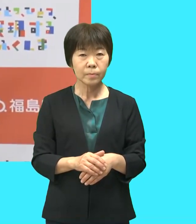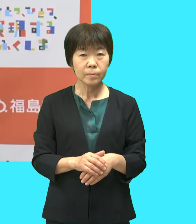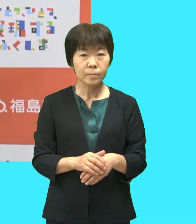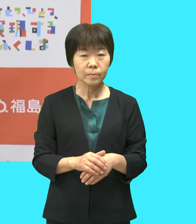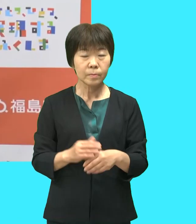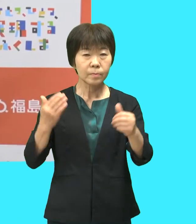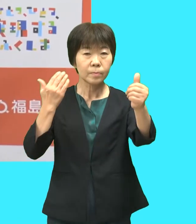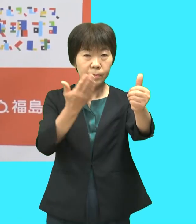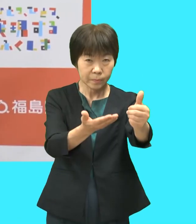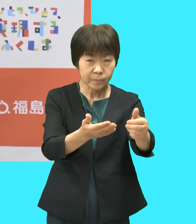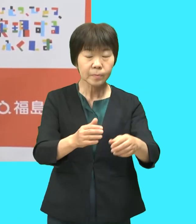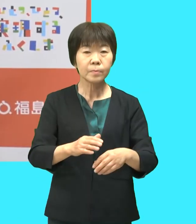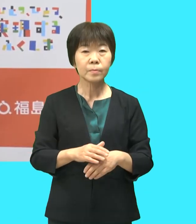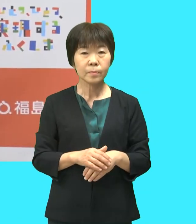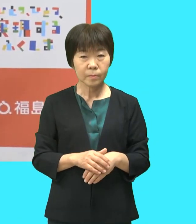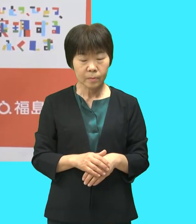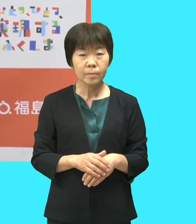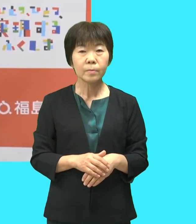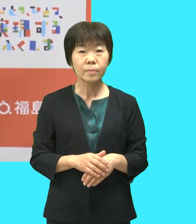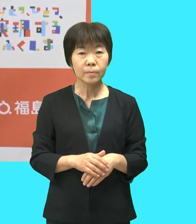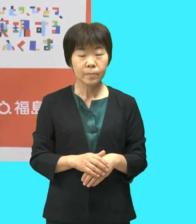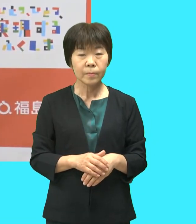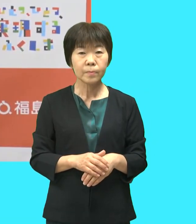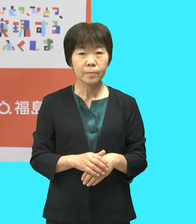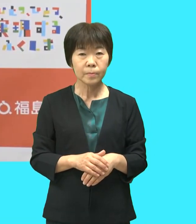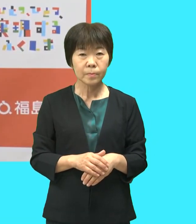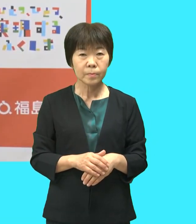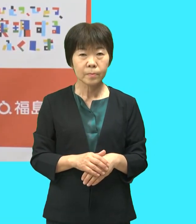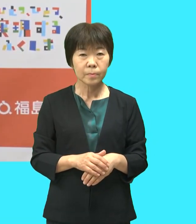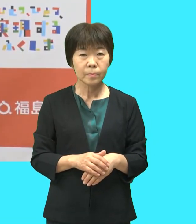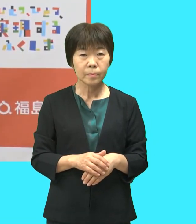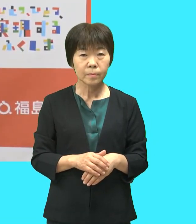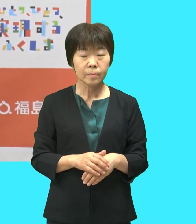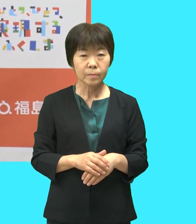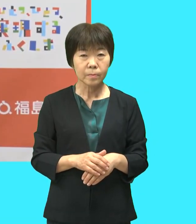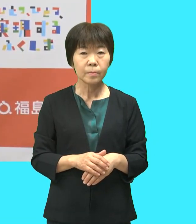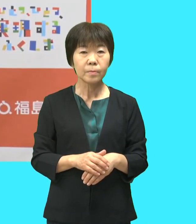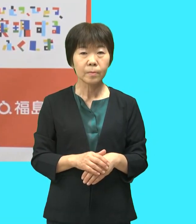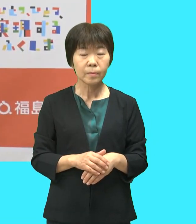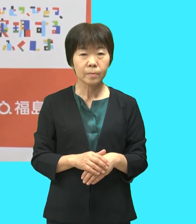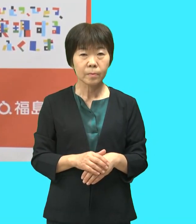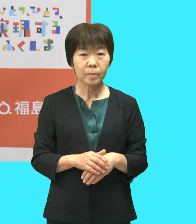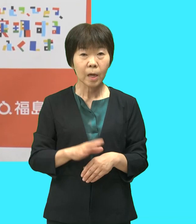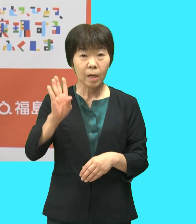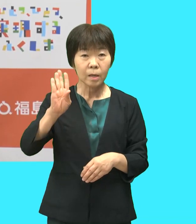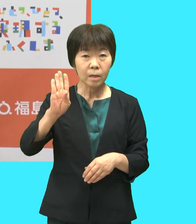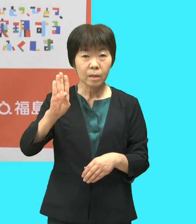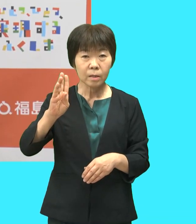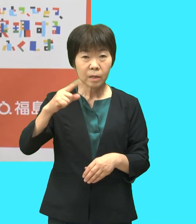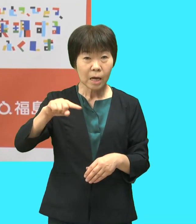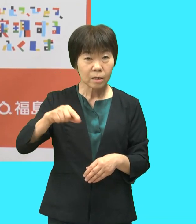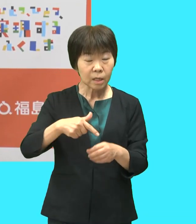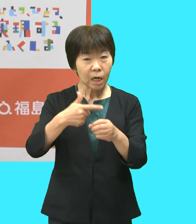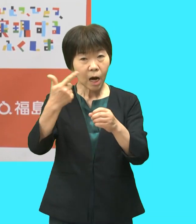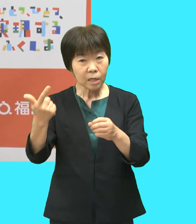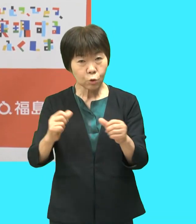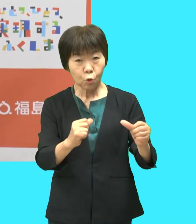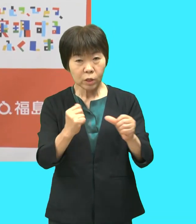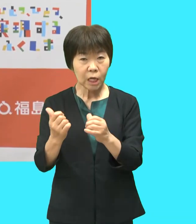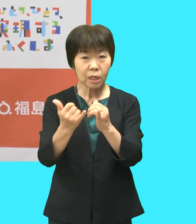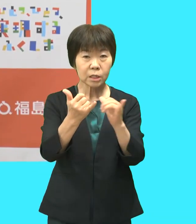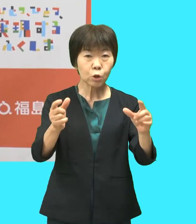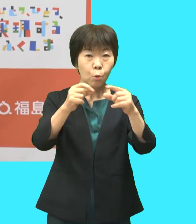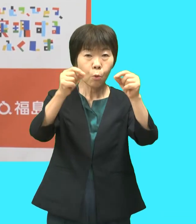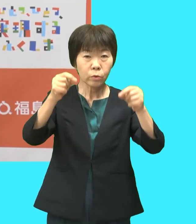テレビユー福島の金井です、はい、よろしくお願いします。よろしくお願いします。話題変わりまして、はい、県外への避難者の問題についてお伺